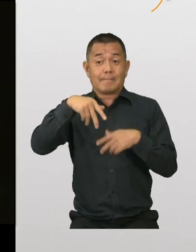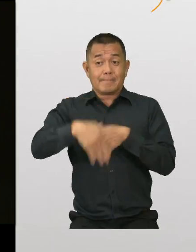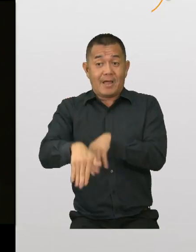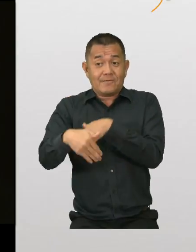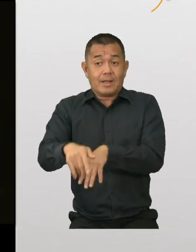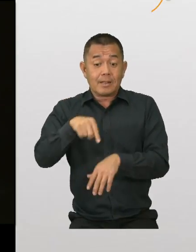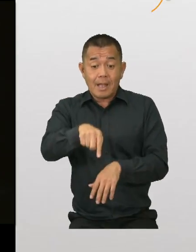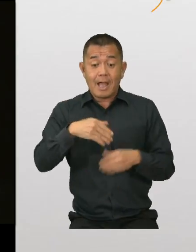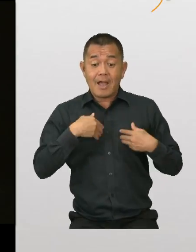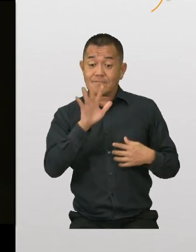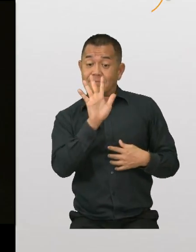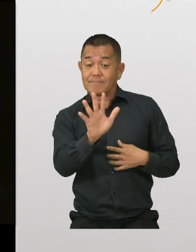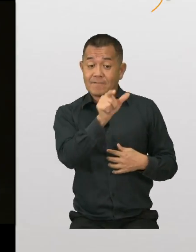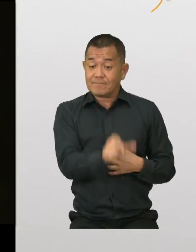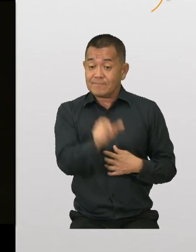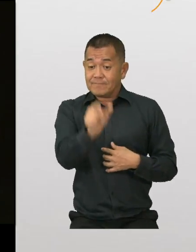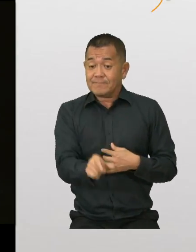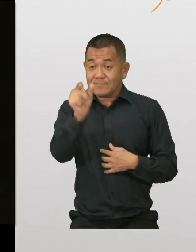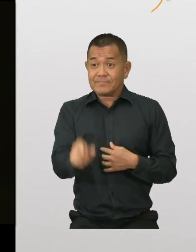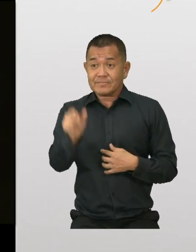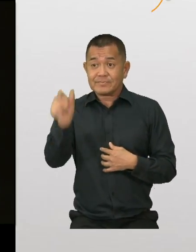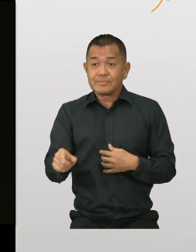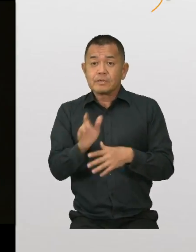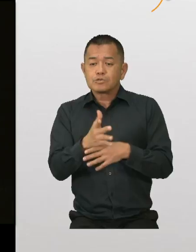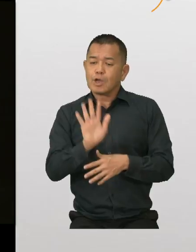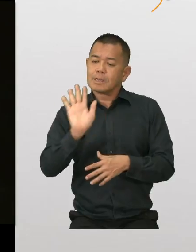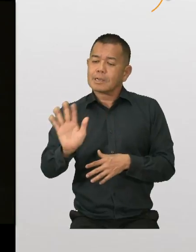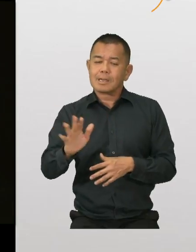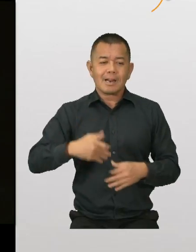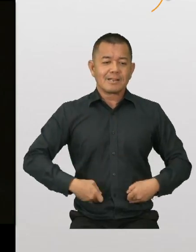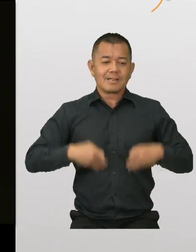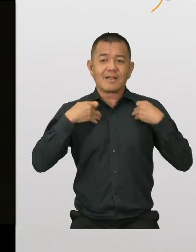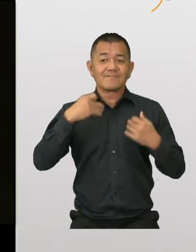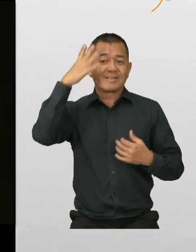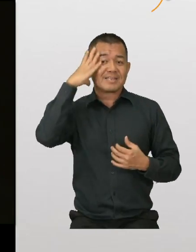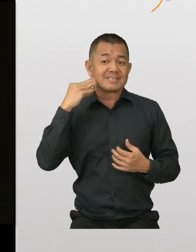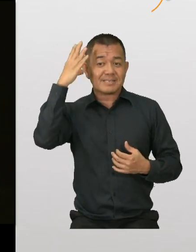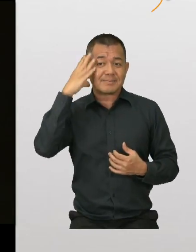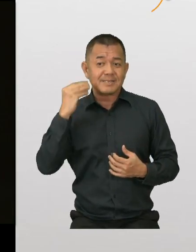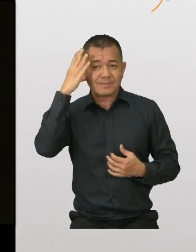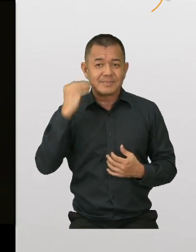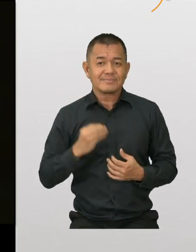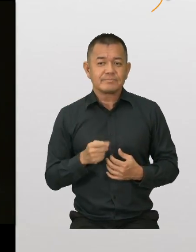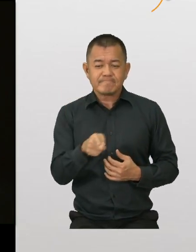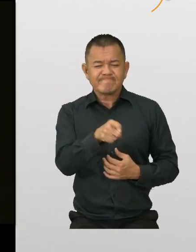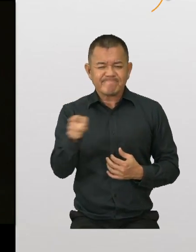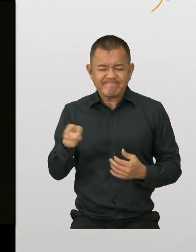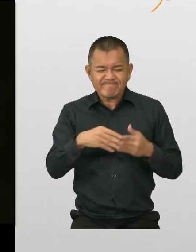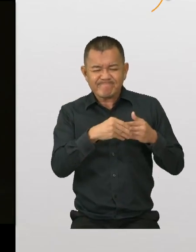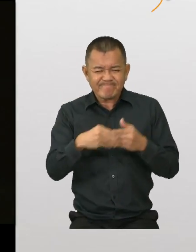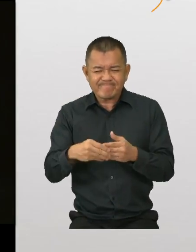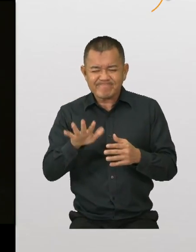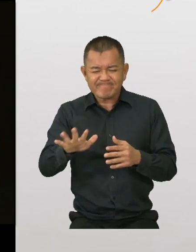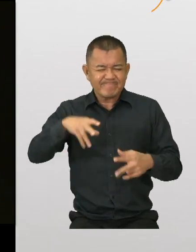who shared 他 with 们克 us 勤克俭，乐观进取， their life 关怀社区，以 experiences. 各自的方式 They 为 led 新加 difficult and 坡 frugal 做出 lives, 贡献 but they